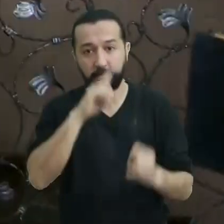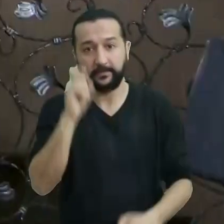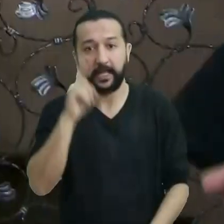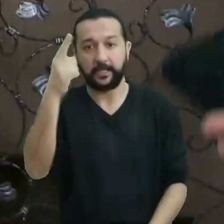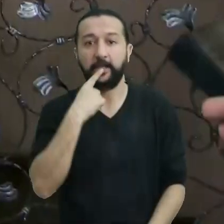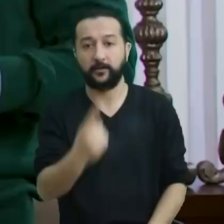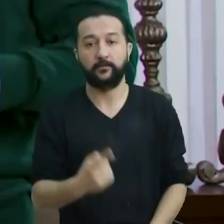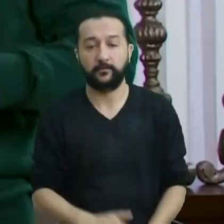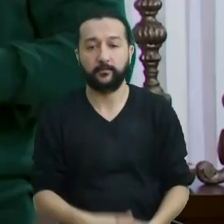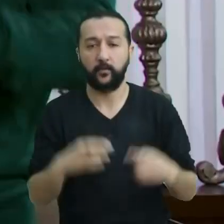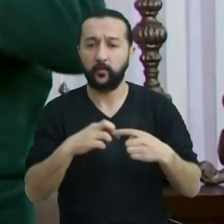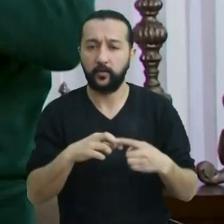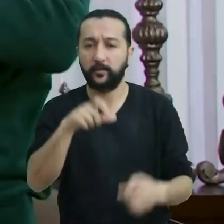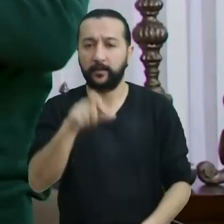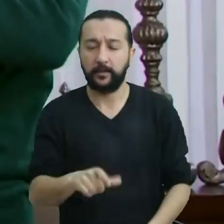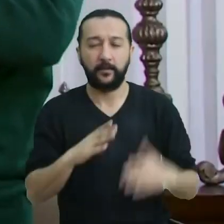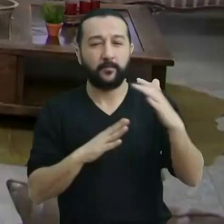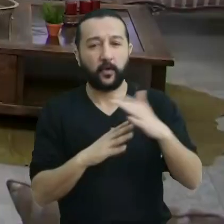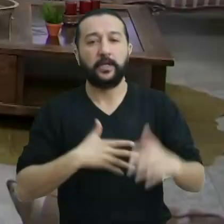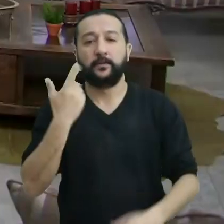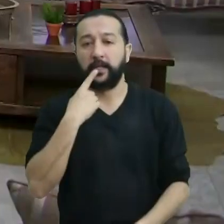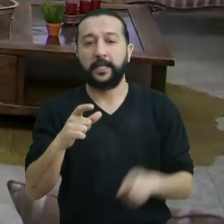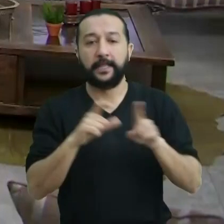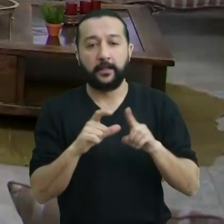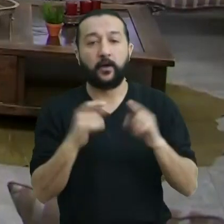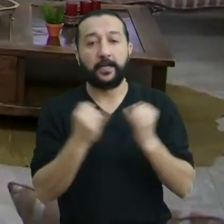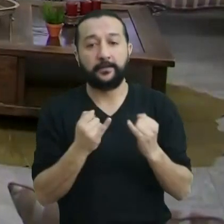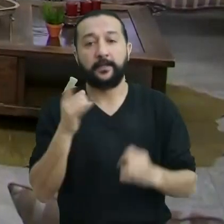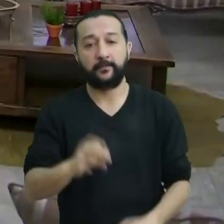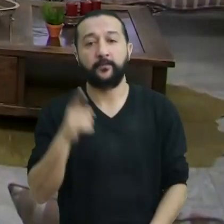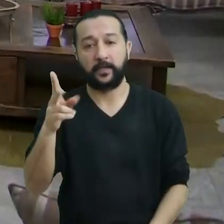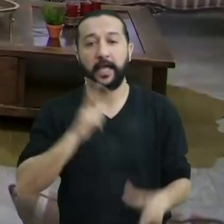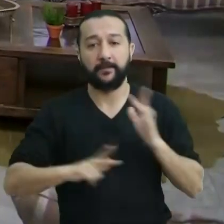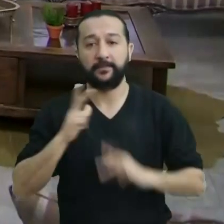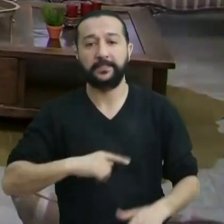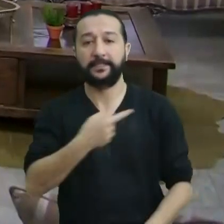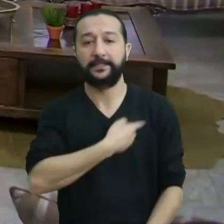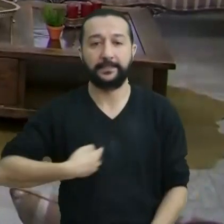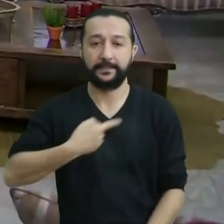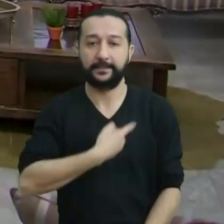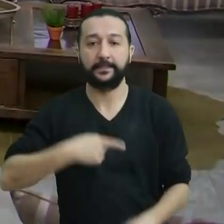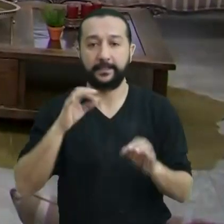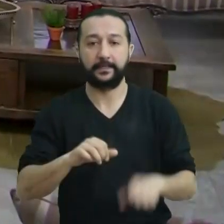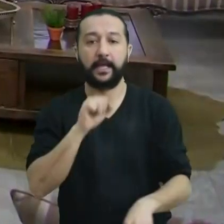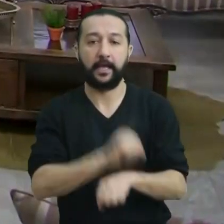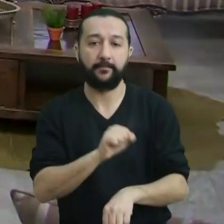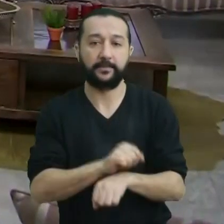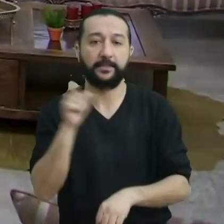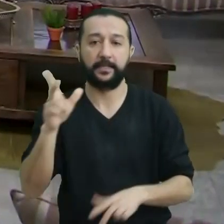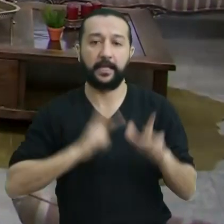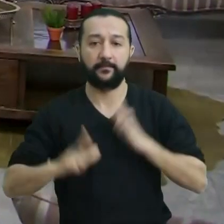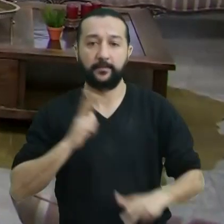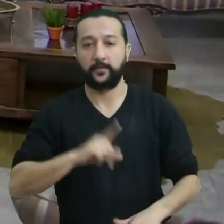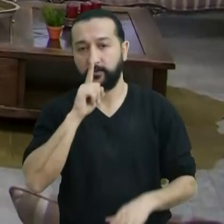miyiz Allah aşkına? Rüyam, araya girmek istemedim ama Dalton kardeşler, hani onların giydiği kıyafetler böyle çizgili çizgili. Rüyam sinirle tepindi.